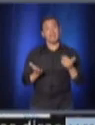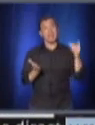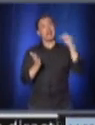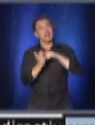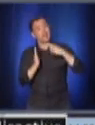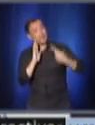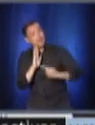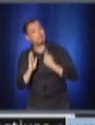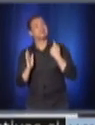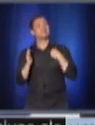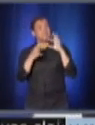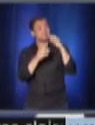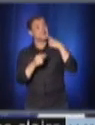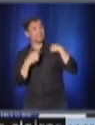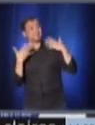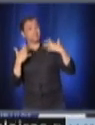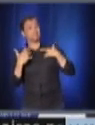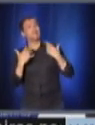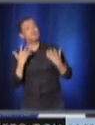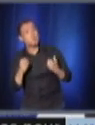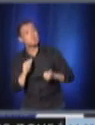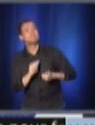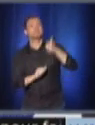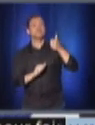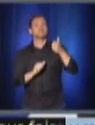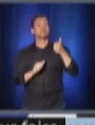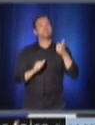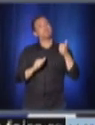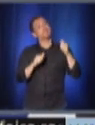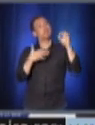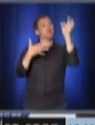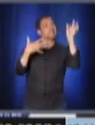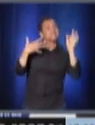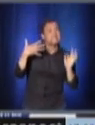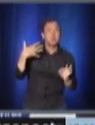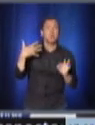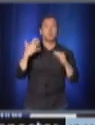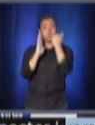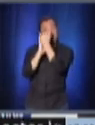je l'ai expliqué tout à l'heure, on a besoin de préciser certaines règles. Et si ces